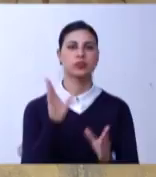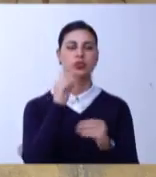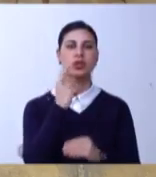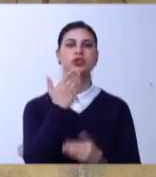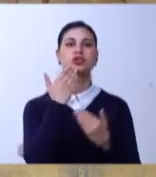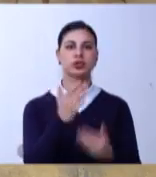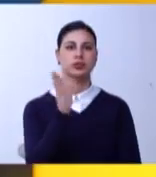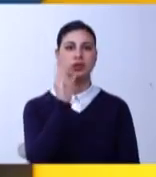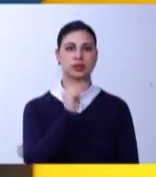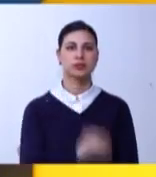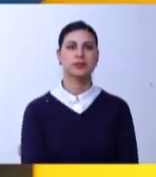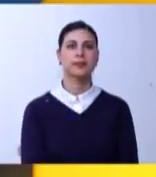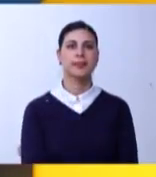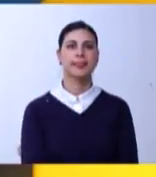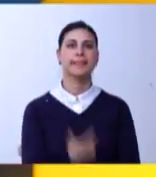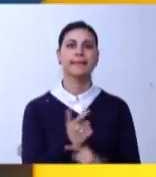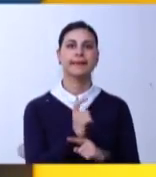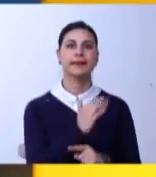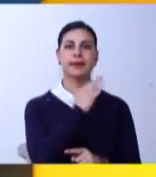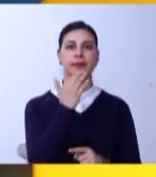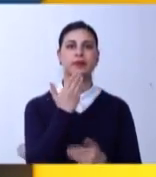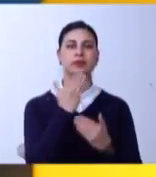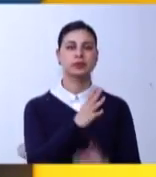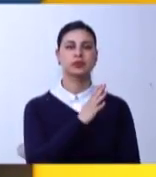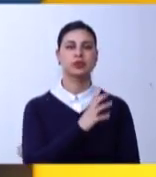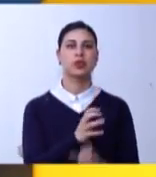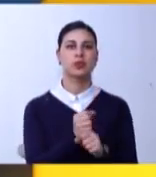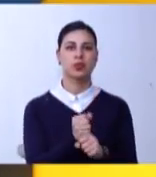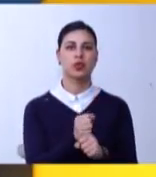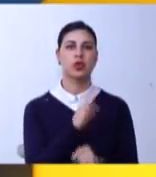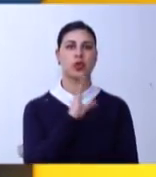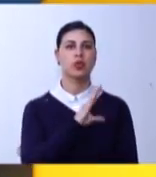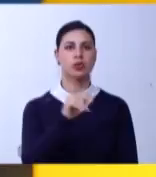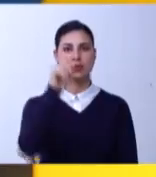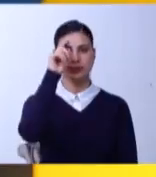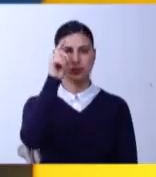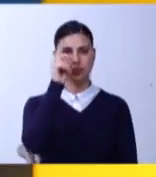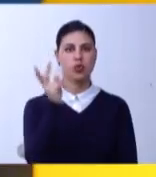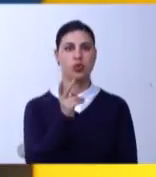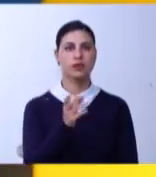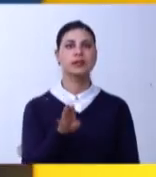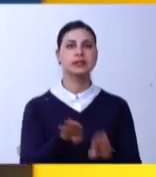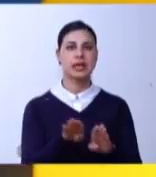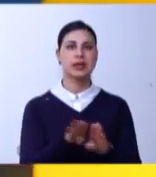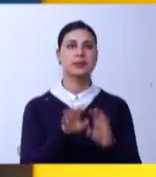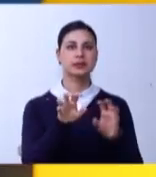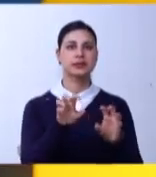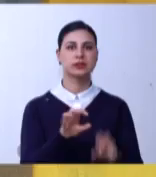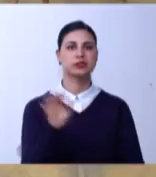ერთი შეკითხვა, რომლის შესახებაც ძალიან ბევრმა მაყურებელმა მოკლეთ. გოგონებს და ბიჭებს ორივე თანაბრად ეხებათ ეს